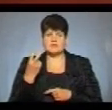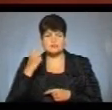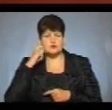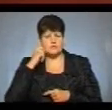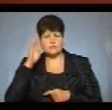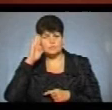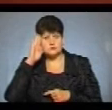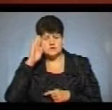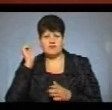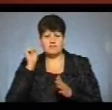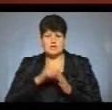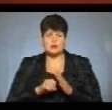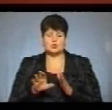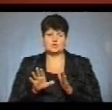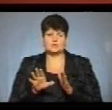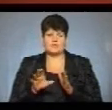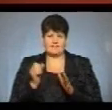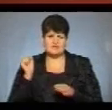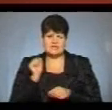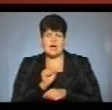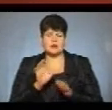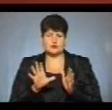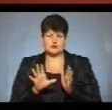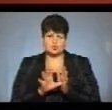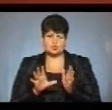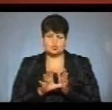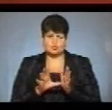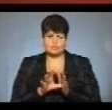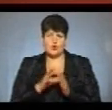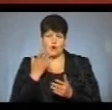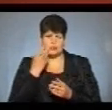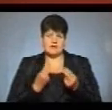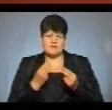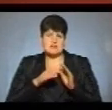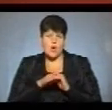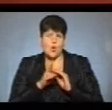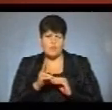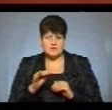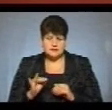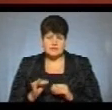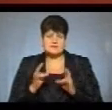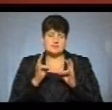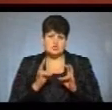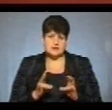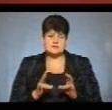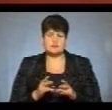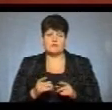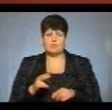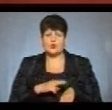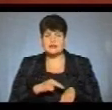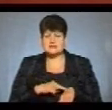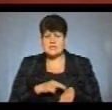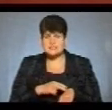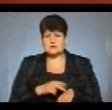хлопчика вдарило струмом у трансформаторній підстанції під час гри у хованки. І, власне, у зв'язку з нещастям поліцейські Тернопільщини